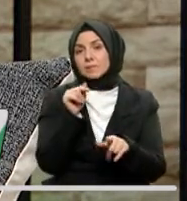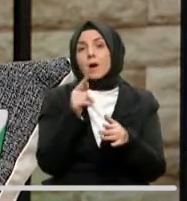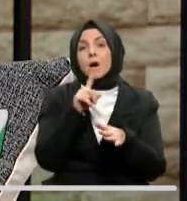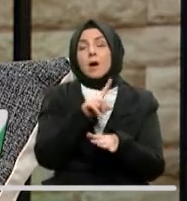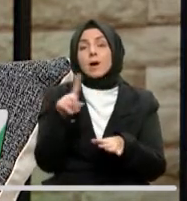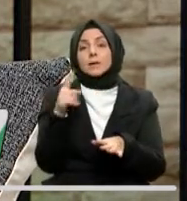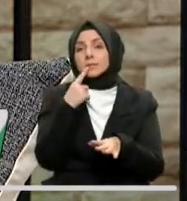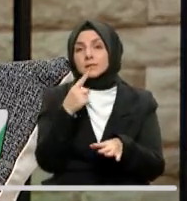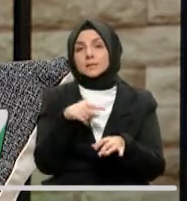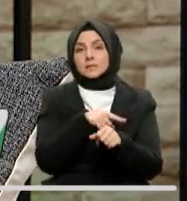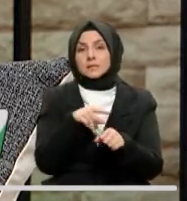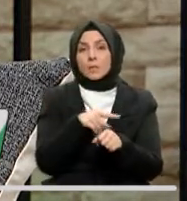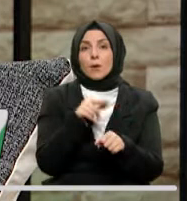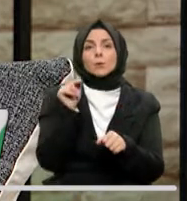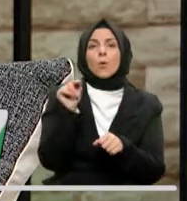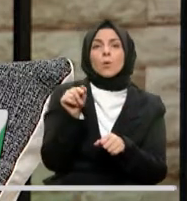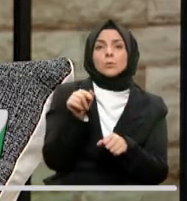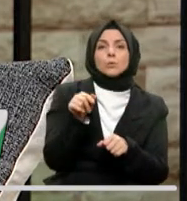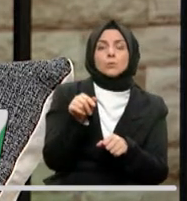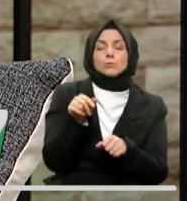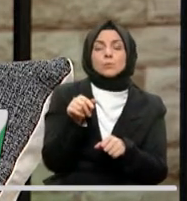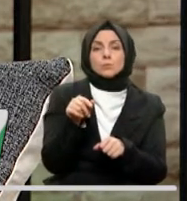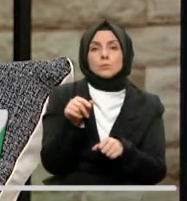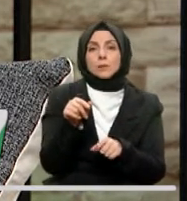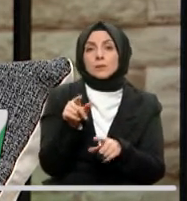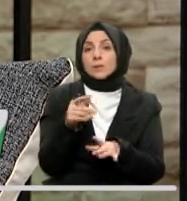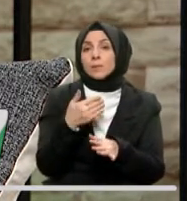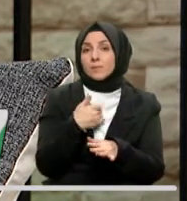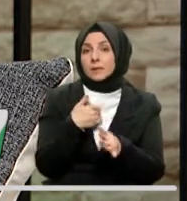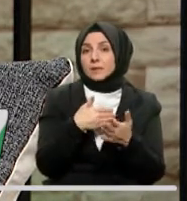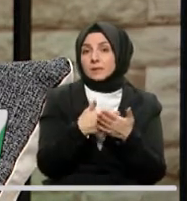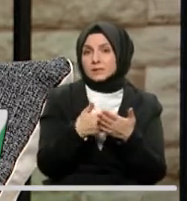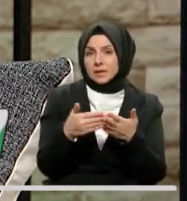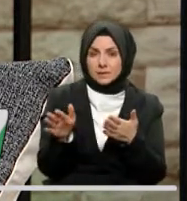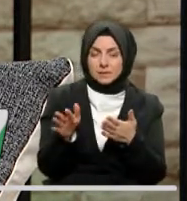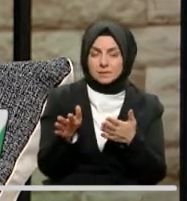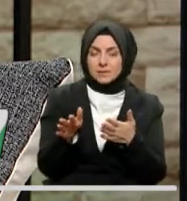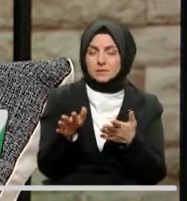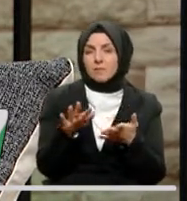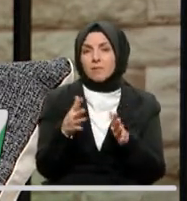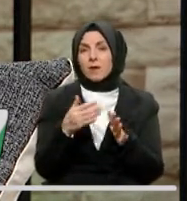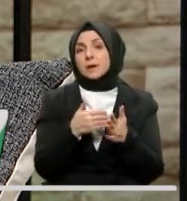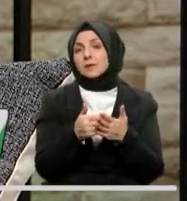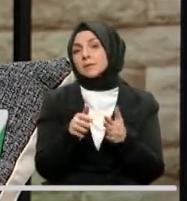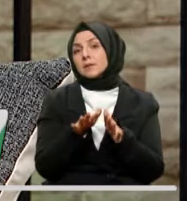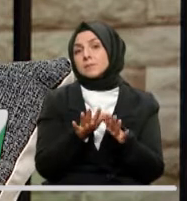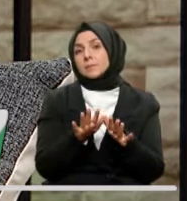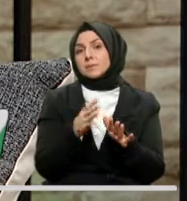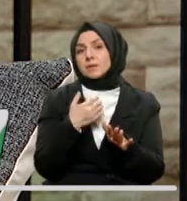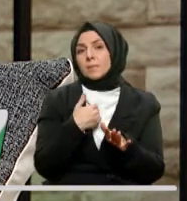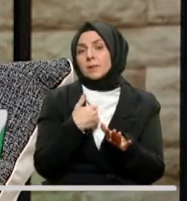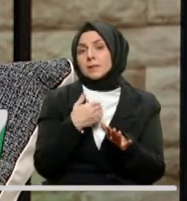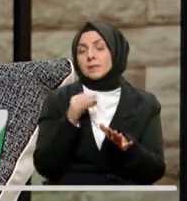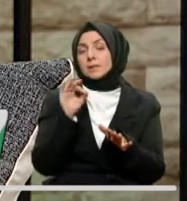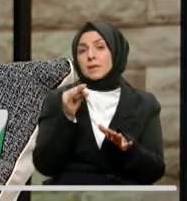neden göz almalı Çünkü o kişinin beni reddedip reddetmesi benim değerli ders olduğumu ifade eden bir şey değil